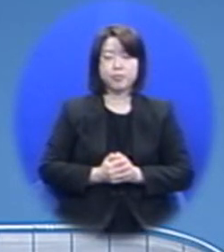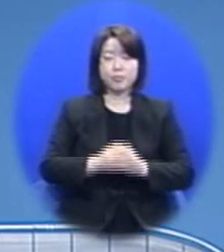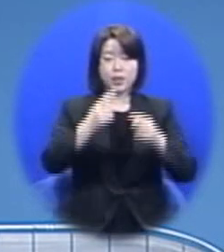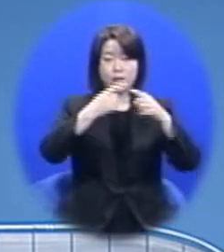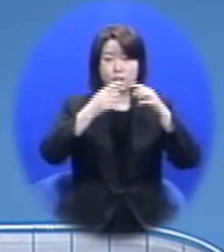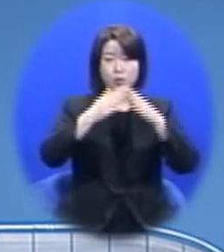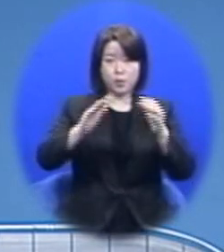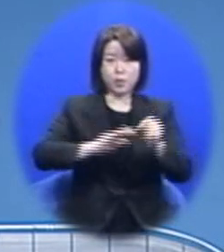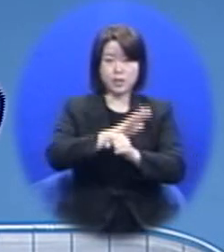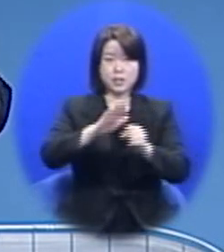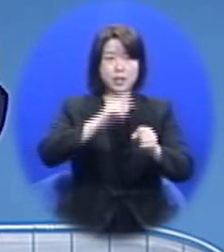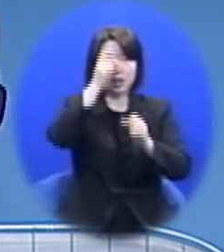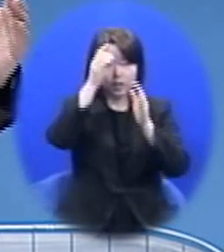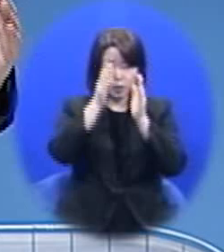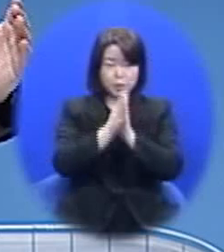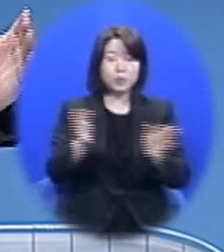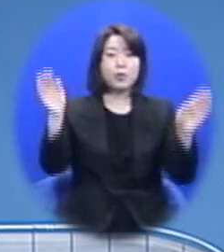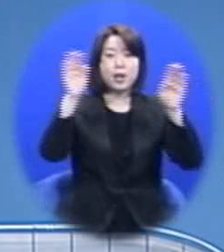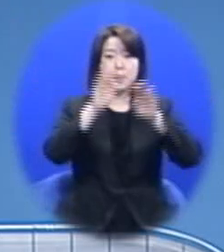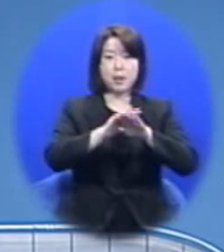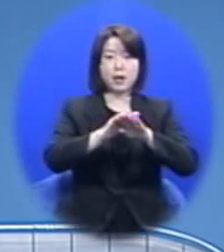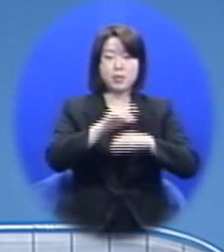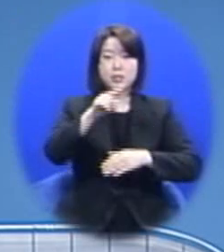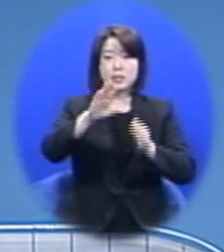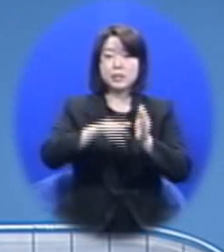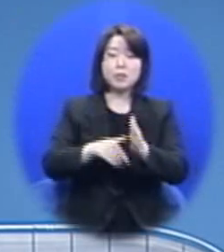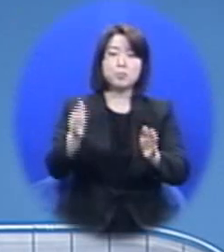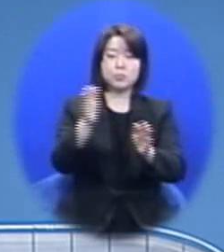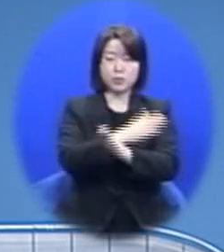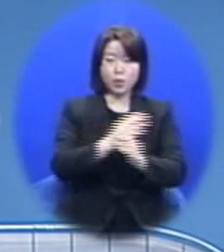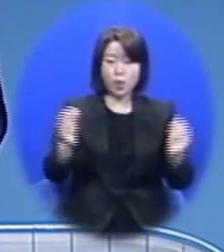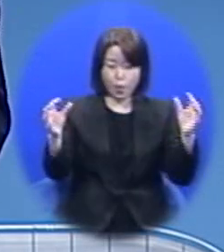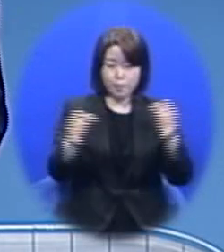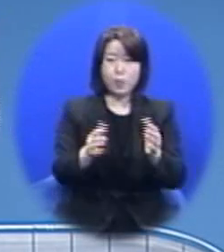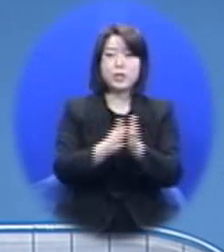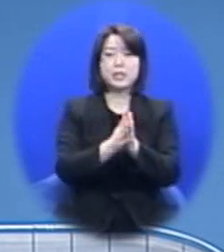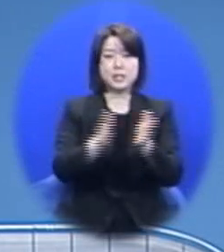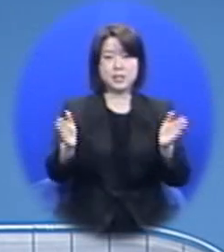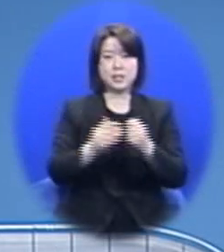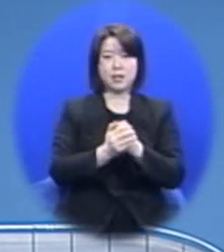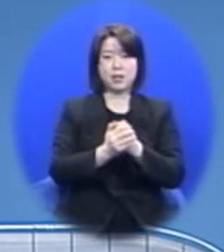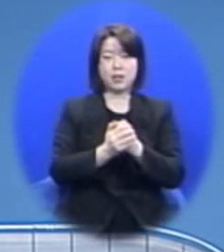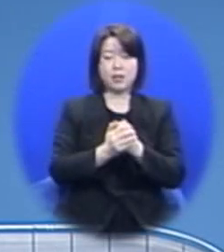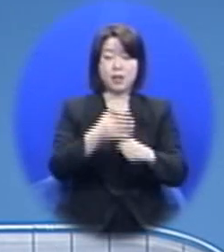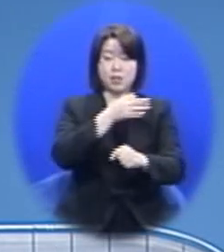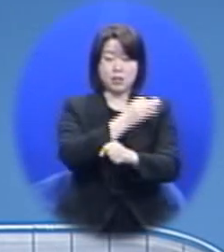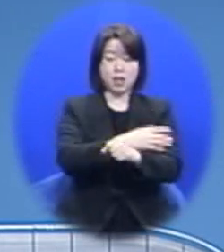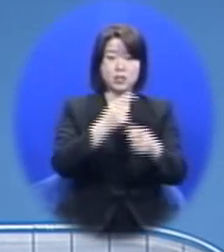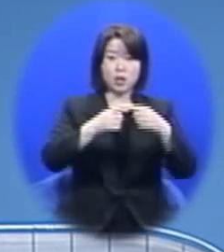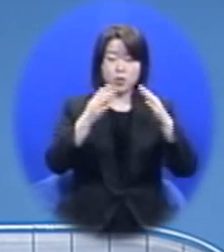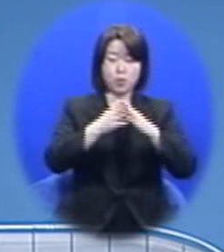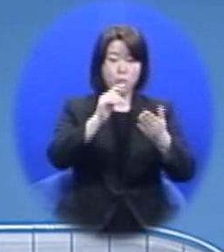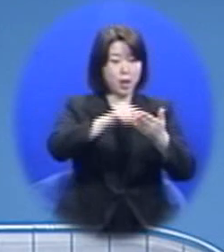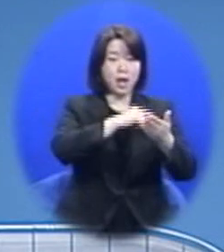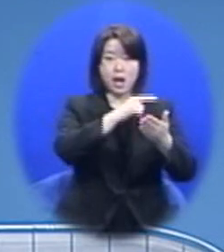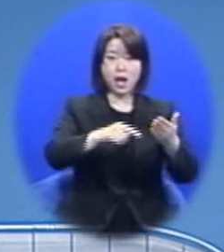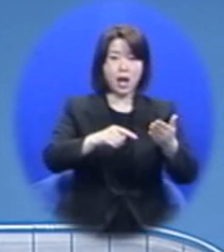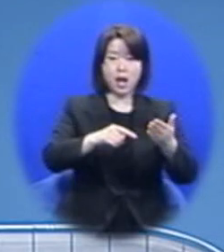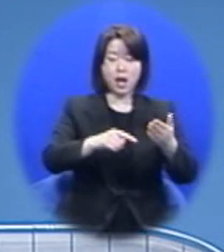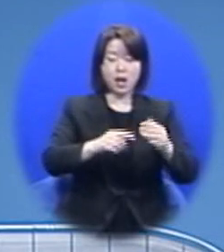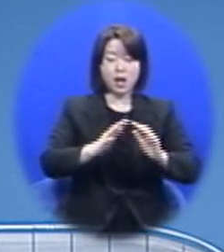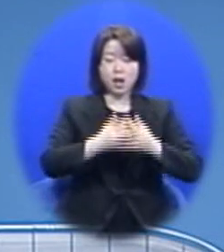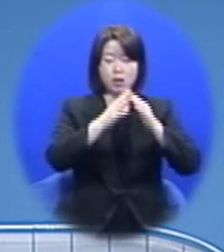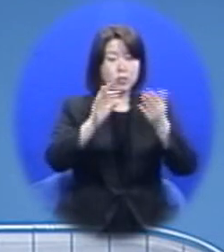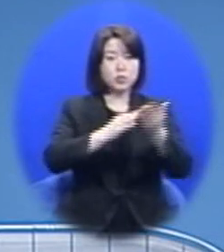교회 사랑 기도의 밤을 그렇게 해서 그때부터 모이기 시작을 했습니다. 단순히 교회 부채를 상환하기 위한 건축